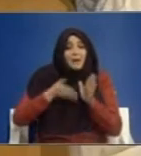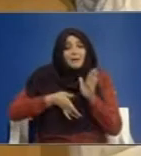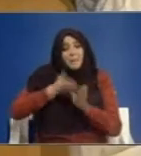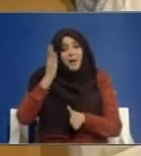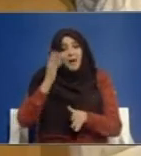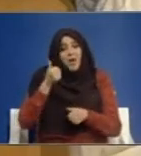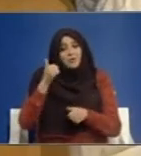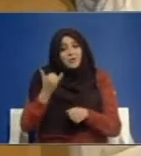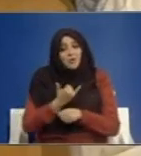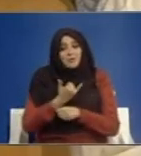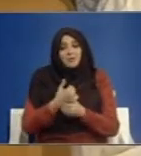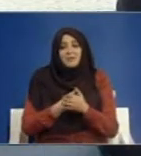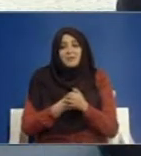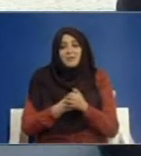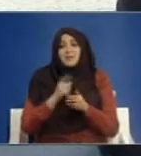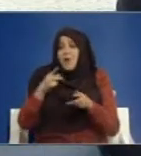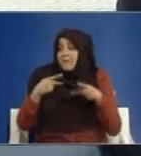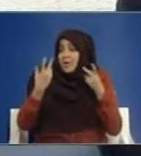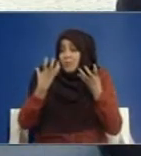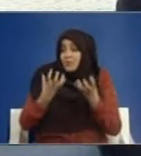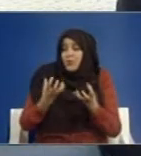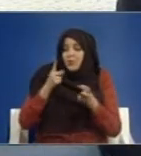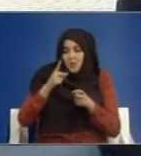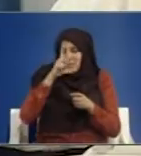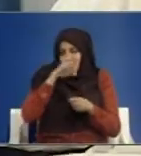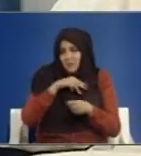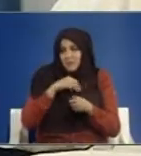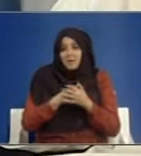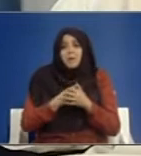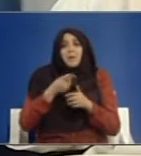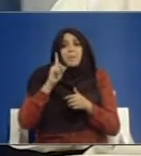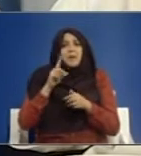شئت فإنك ميت، واعمل ما شئت فإنك مجزي به.